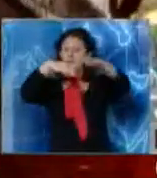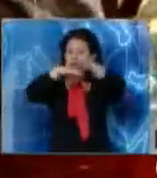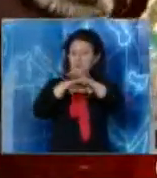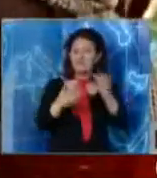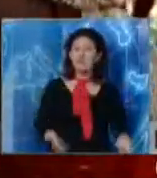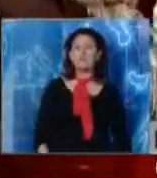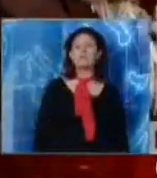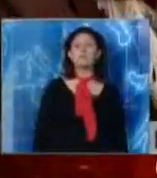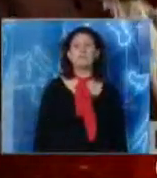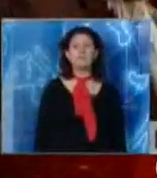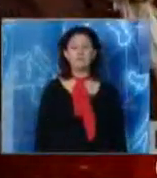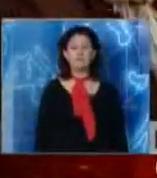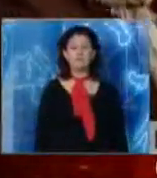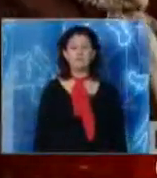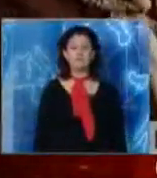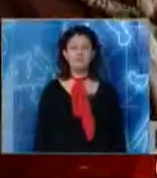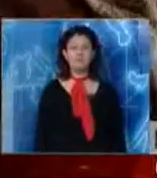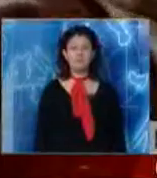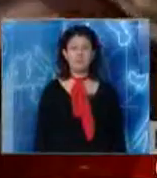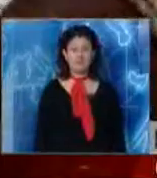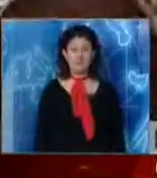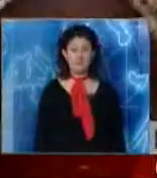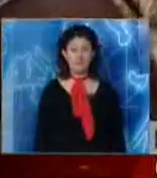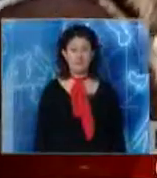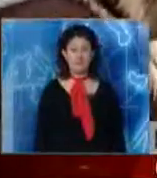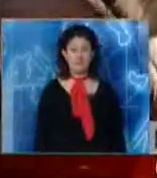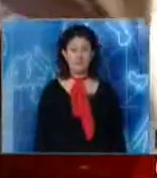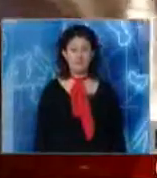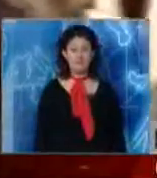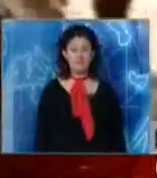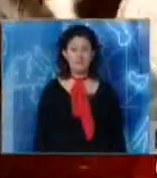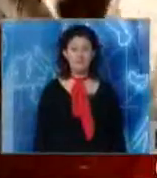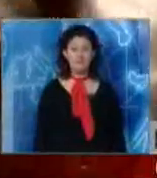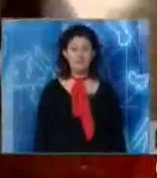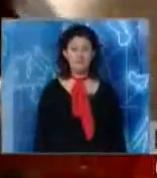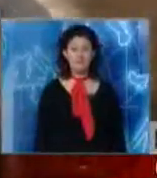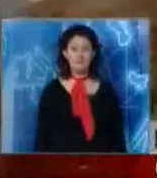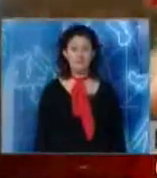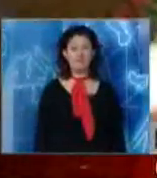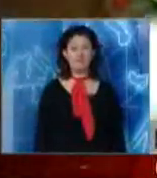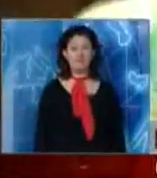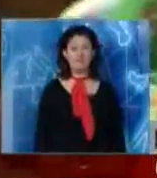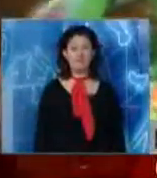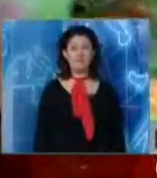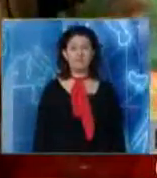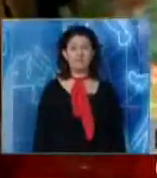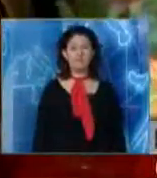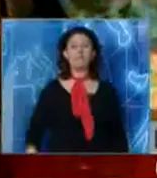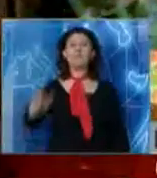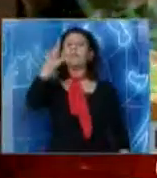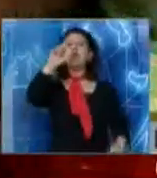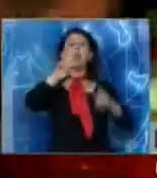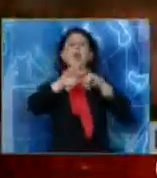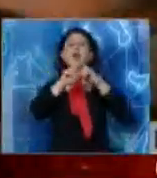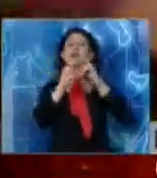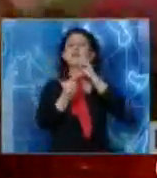katılacak. Üzerinde her şey açıklamalı var. 4,5 lira. 4,5 mu? Evet. 5,5 pardon. 5,5 lira. 5 lira var mı abi? Lale